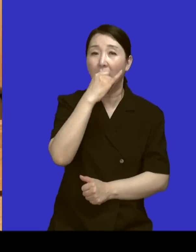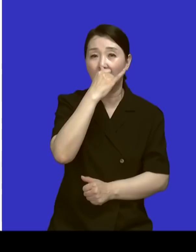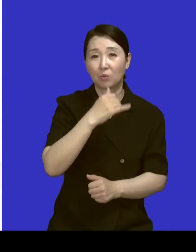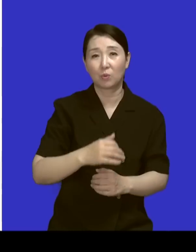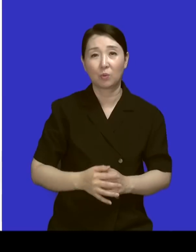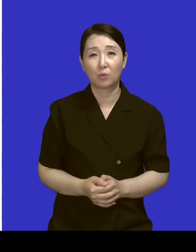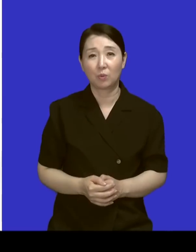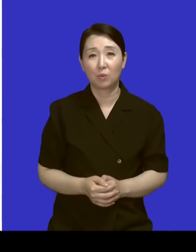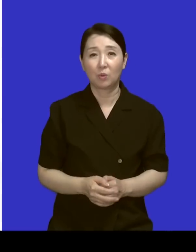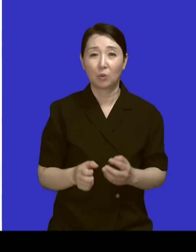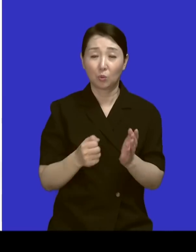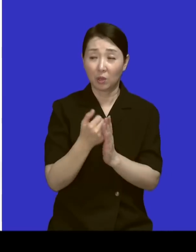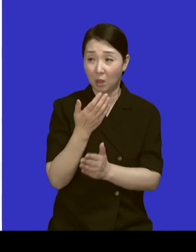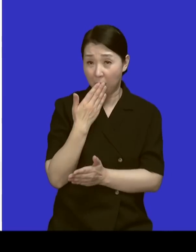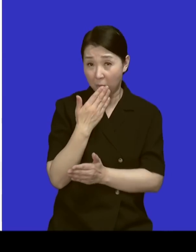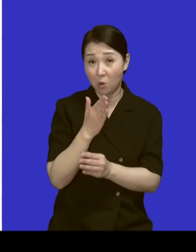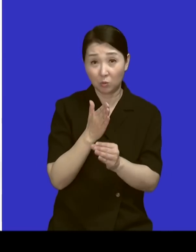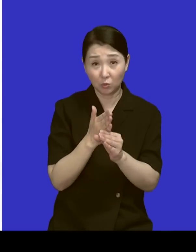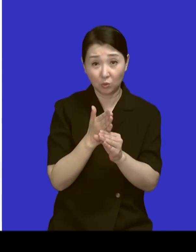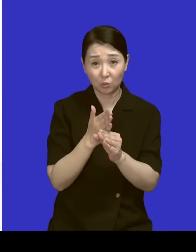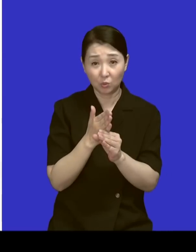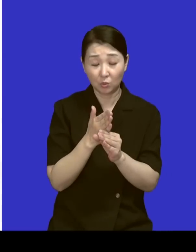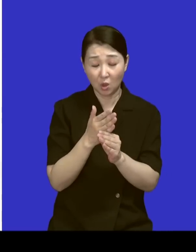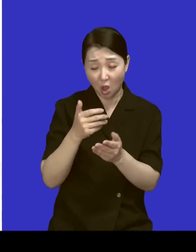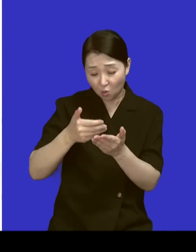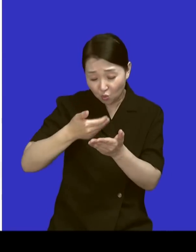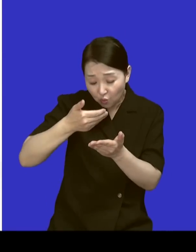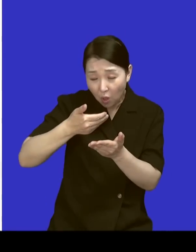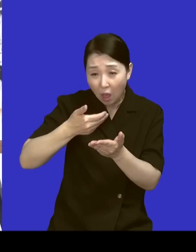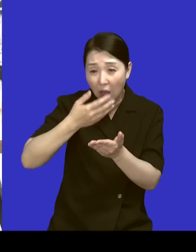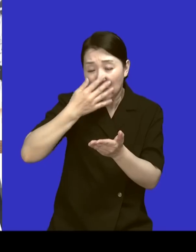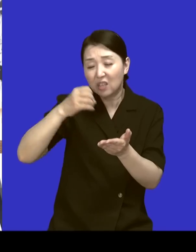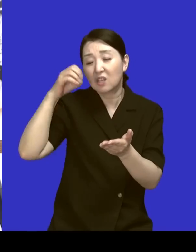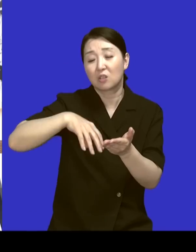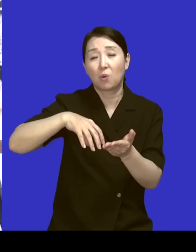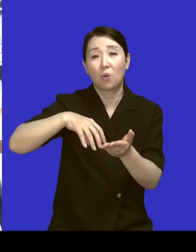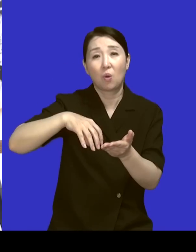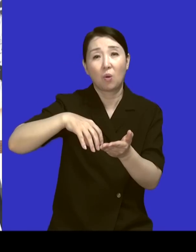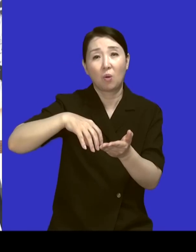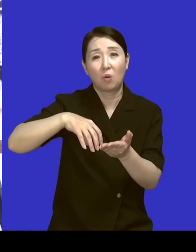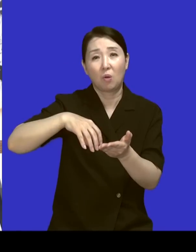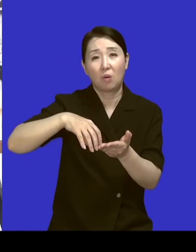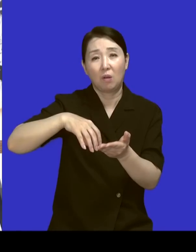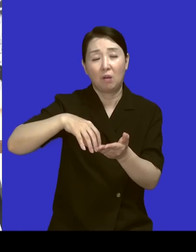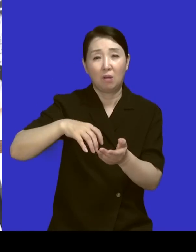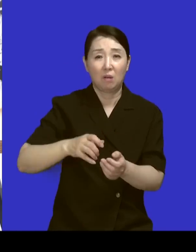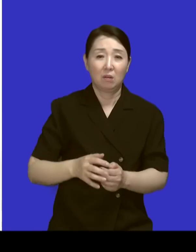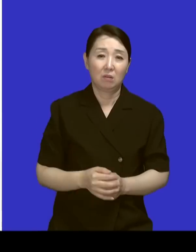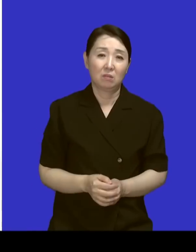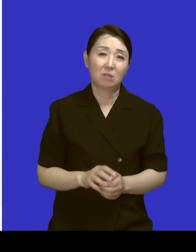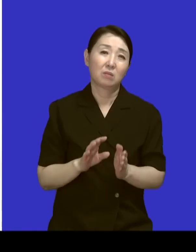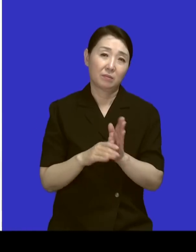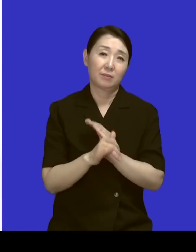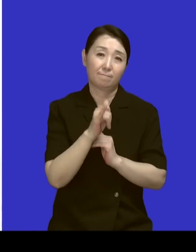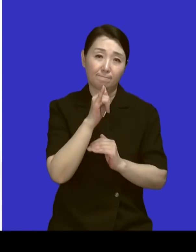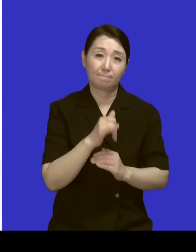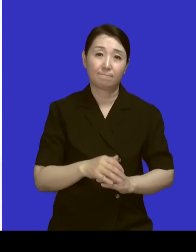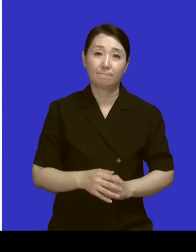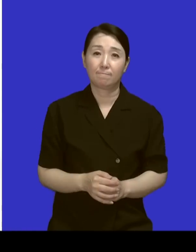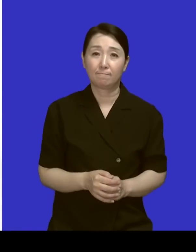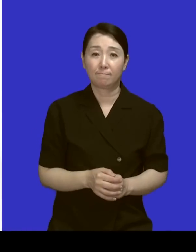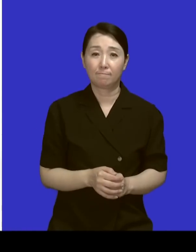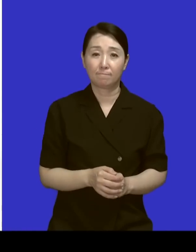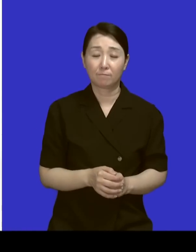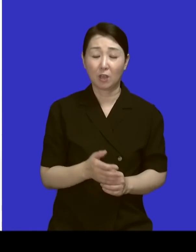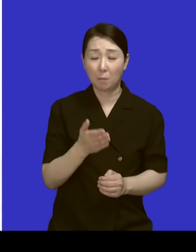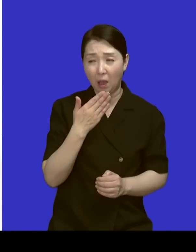예. 또 제가 밥을 먹고 있으면은 국그릇에 쓰레기를 집어 넣는다거나 아, 먹는 걸 예, 국가에서. 예, 그런 경우도 있었어요.